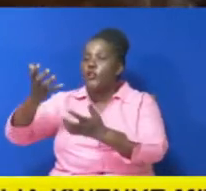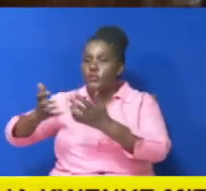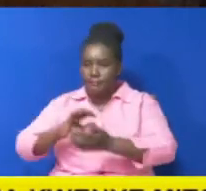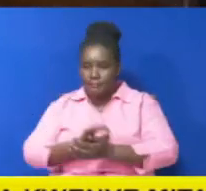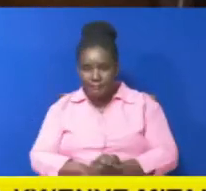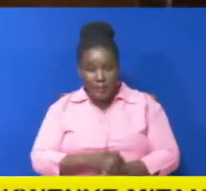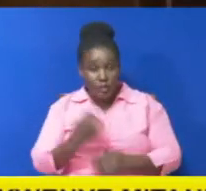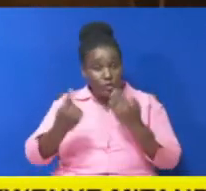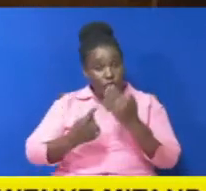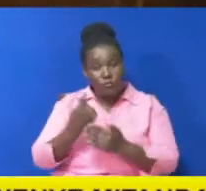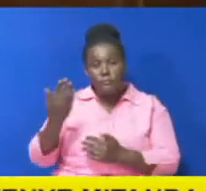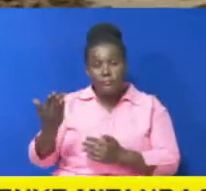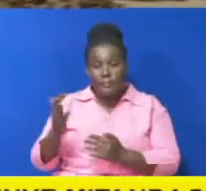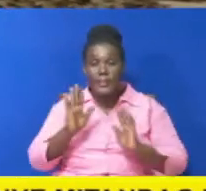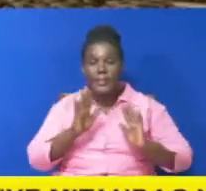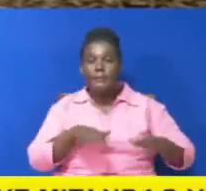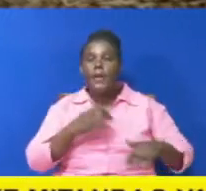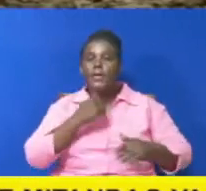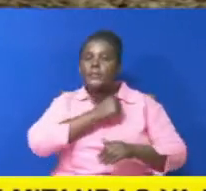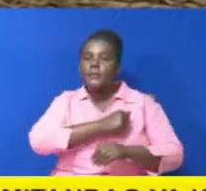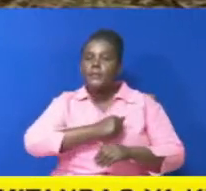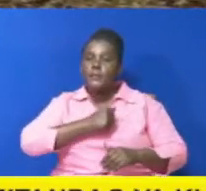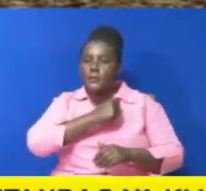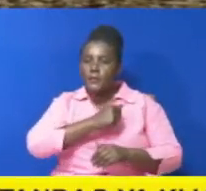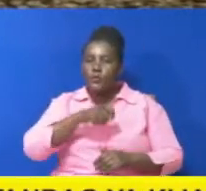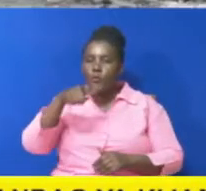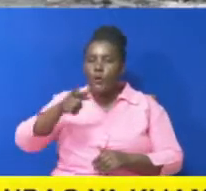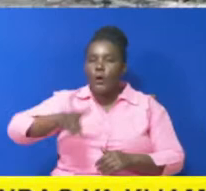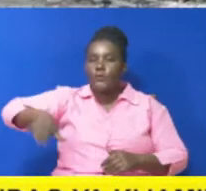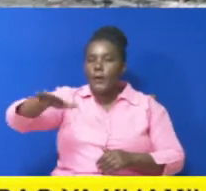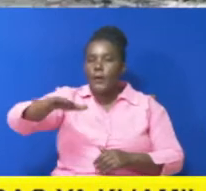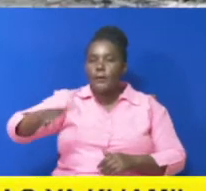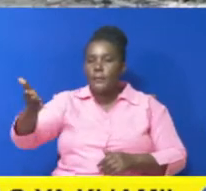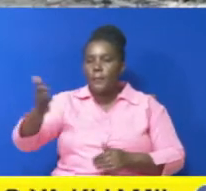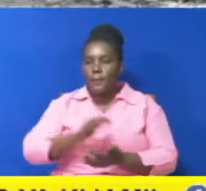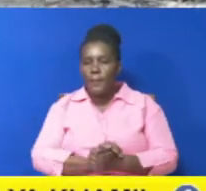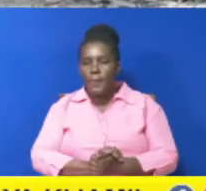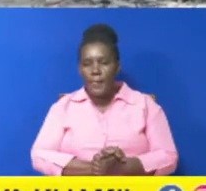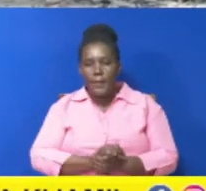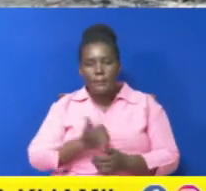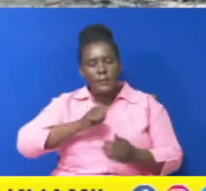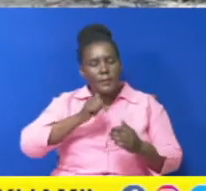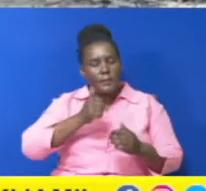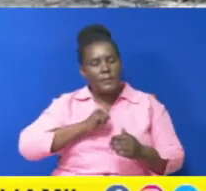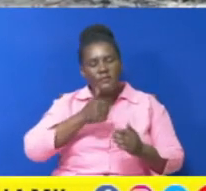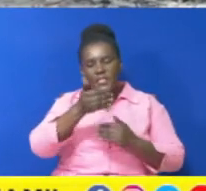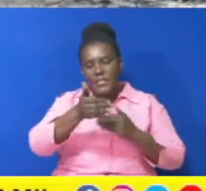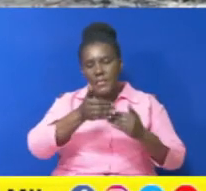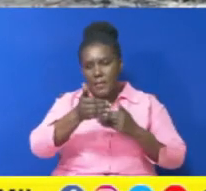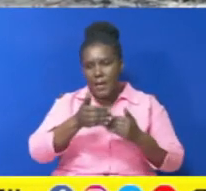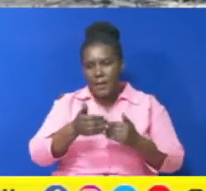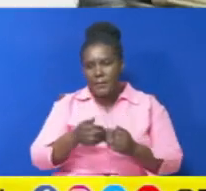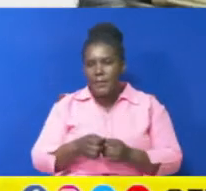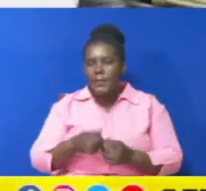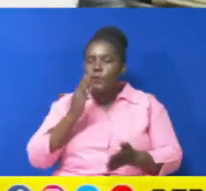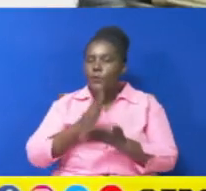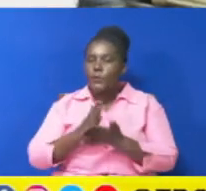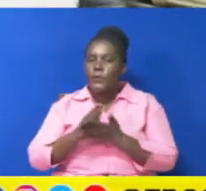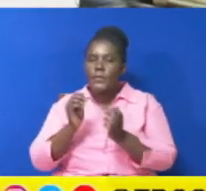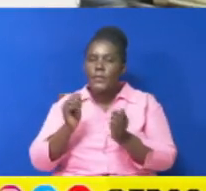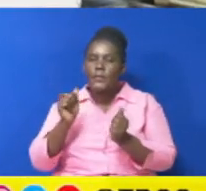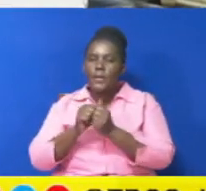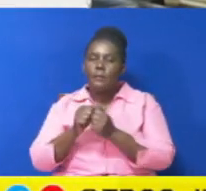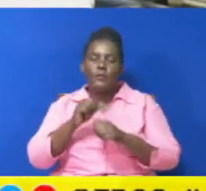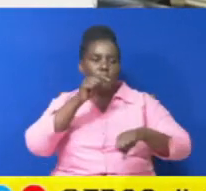Tukio hilo limeacha simanzi na huzuni kubwa kwa wakazi wa eneo la Mpiji Magoe. Kama jirani yake mwenyekiti, kwa kweli imeniuma, limenigusa. Hili